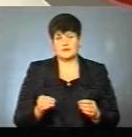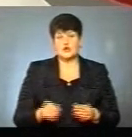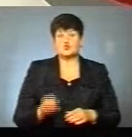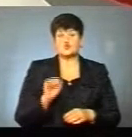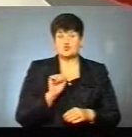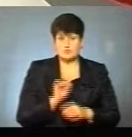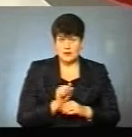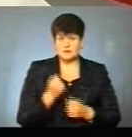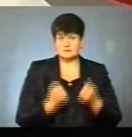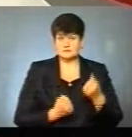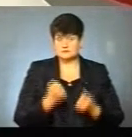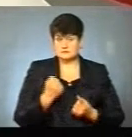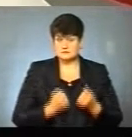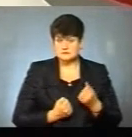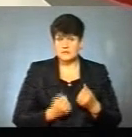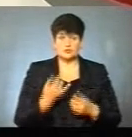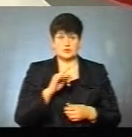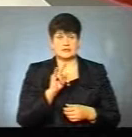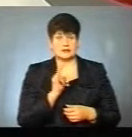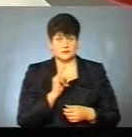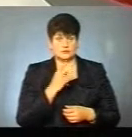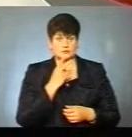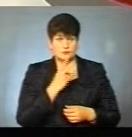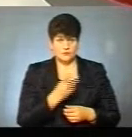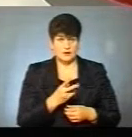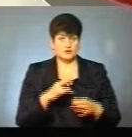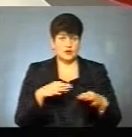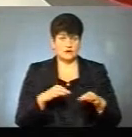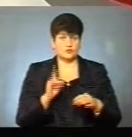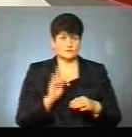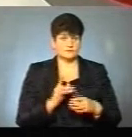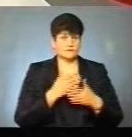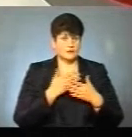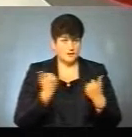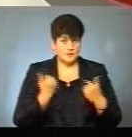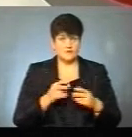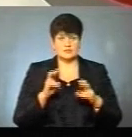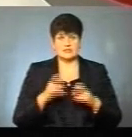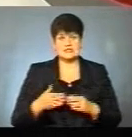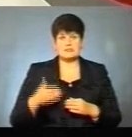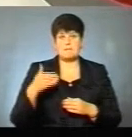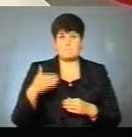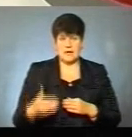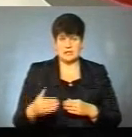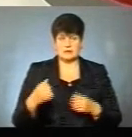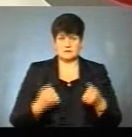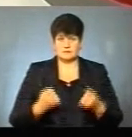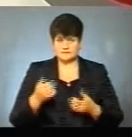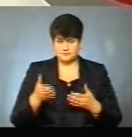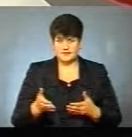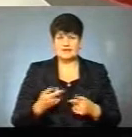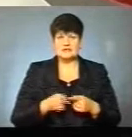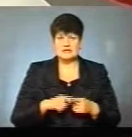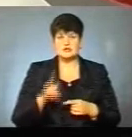зупиняли транспортний засіб, якщо дитина не в автокріслі або там на передньому сидінні автомобіля. Це відповідно